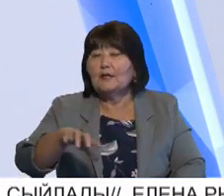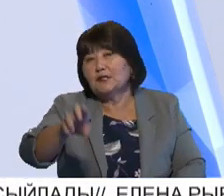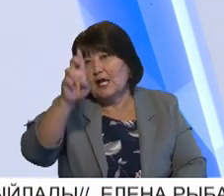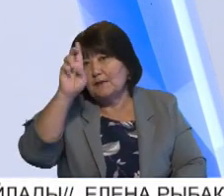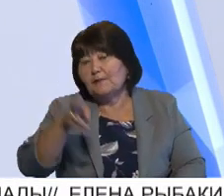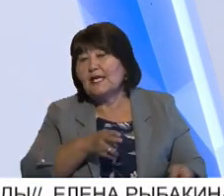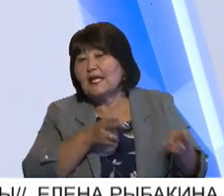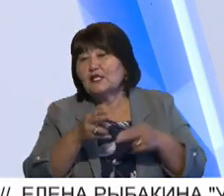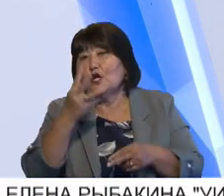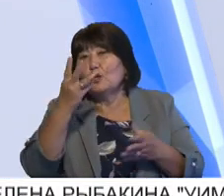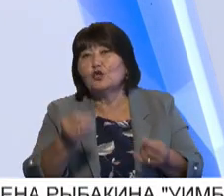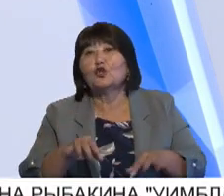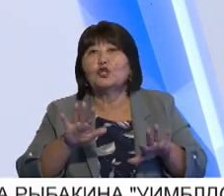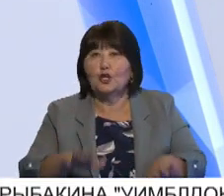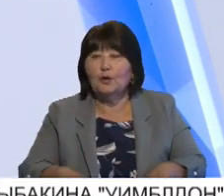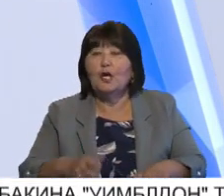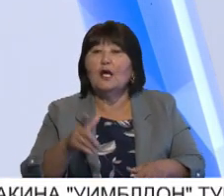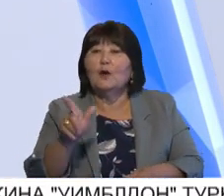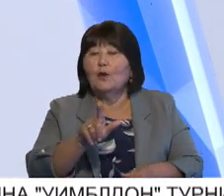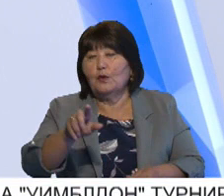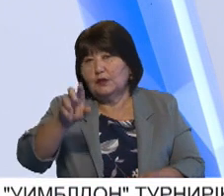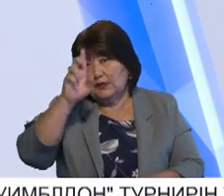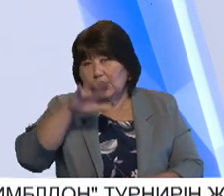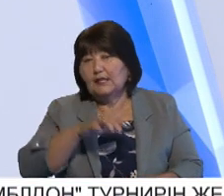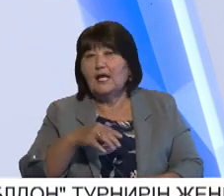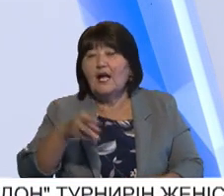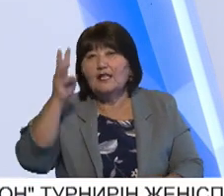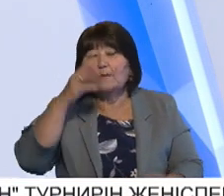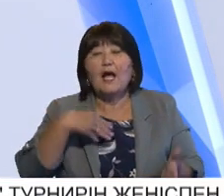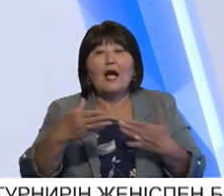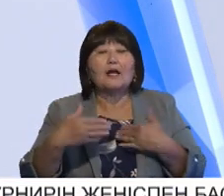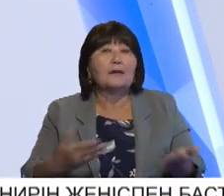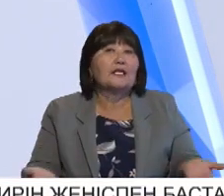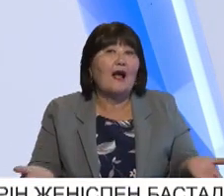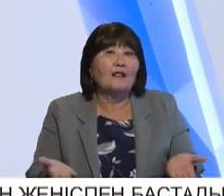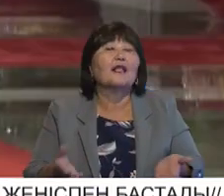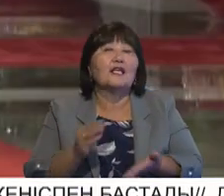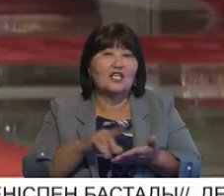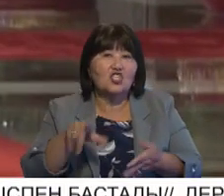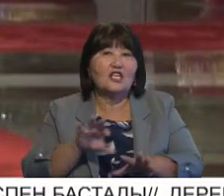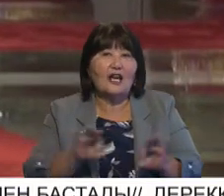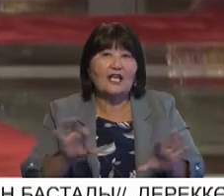мемлекеттік сапармен үш күнге аялдайды. Қос елдің дипломатиялық қарым-қатынасы қандай? Тілші тарқатсын.